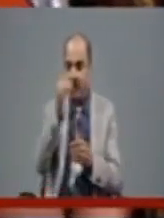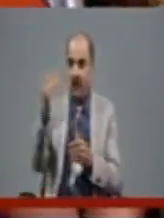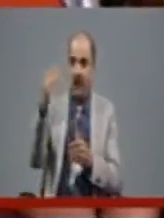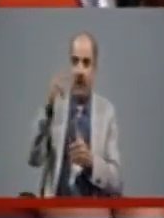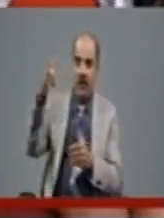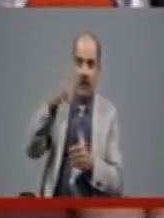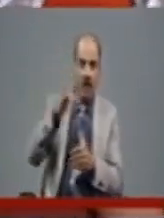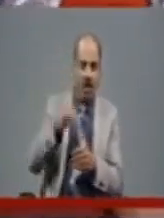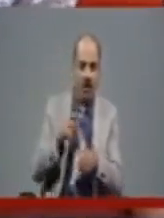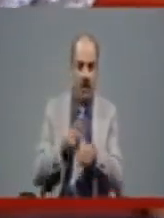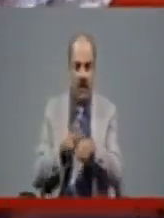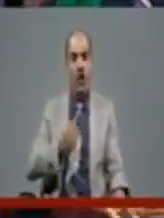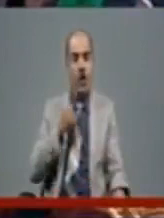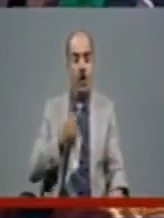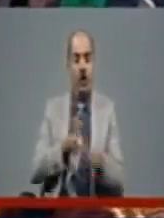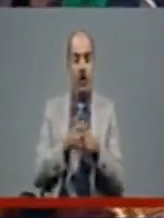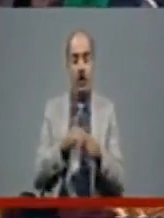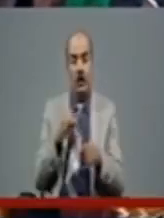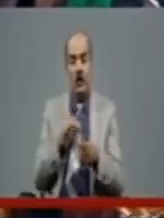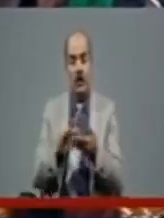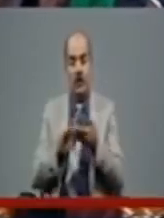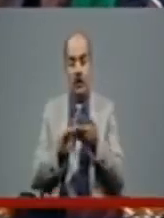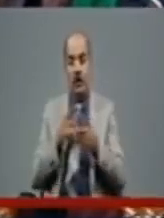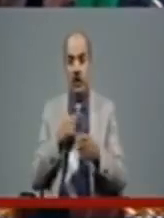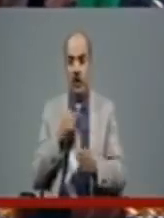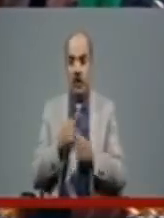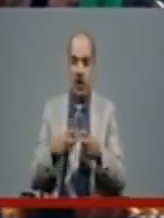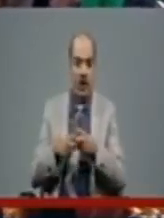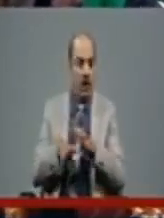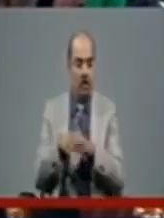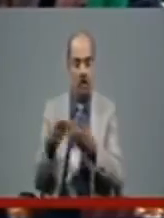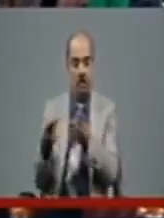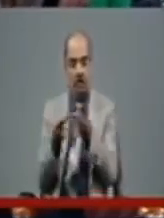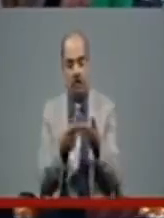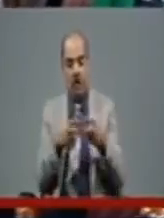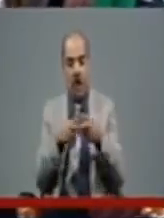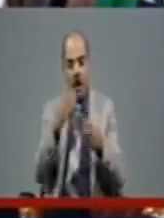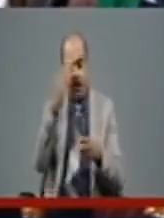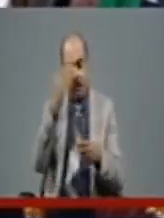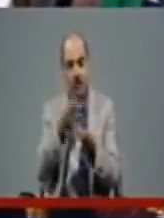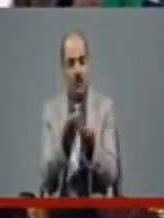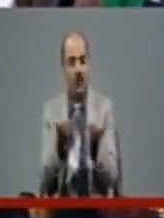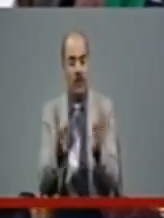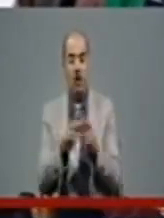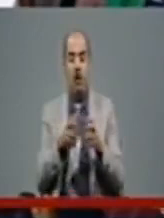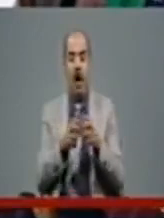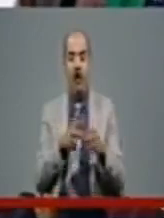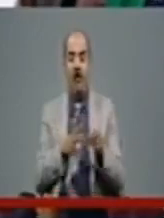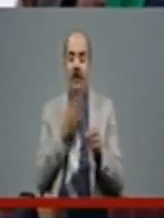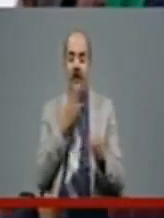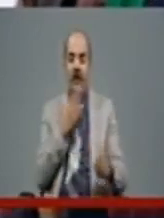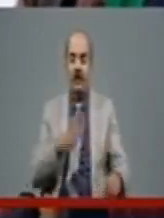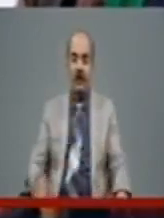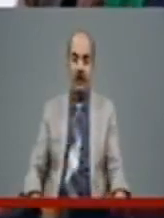خلال مبادراته المتعدده يتيح المجال لايجاد حلول غير تقليديه لدفع الاقتصاد ب 55